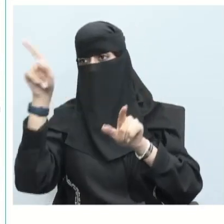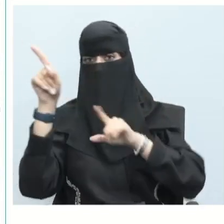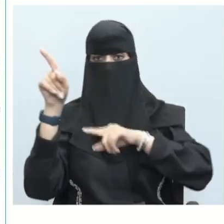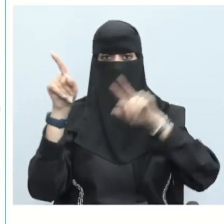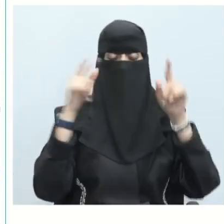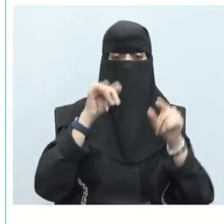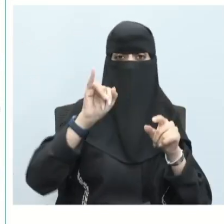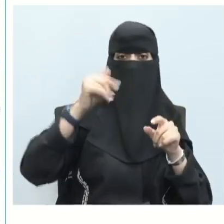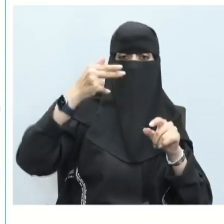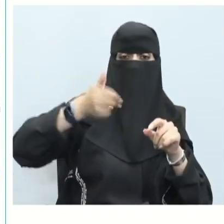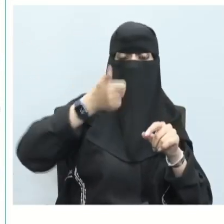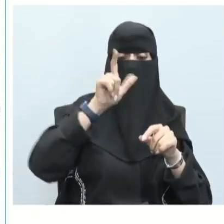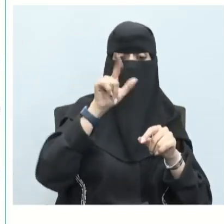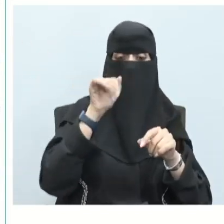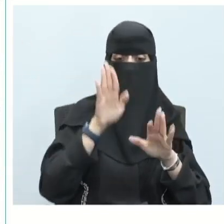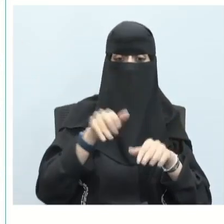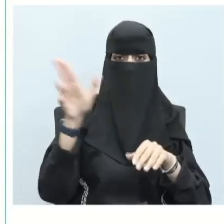مغالطه التوسل